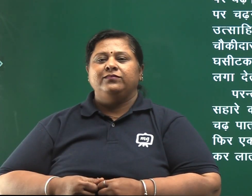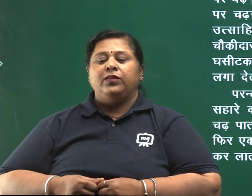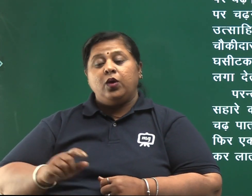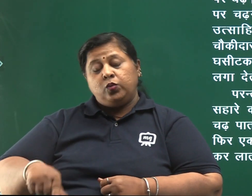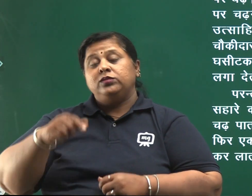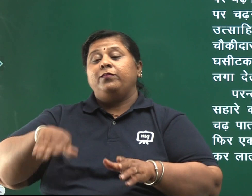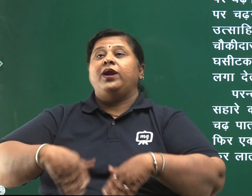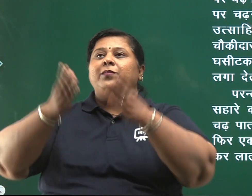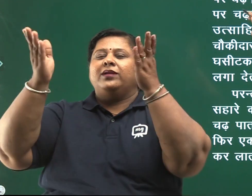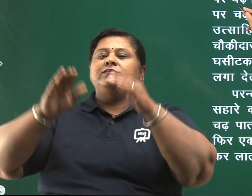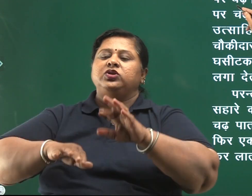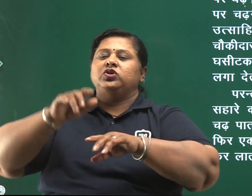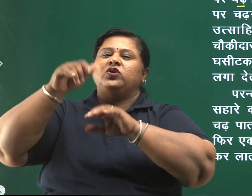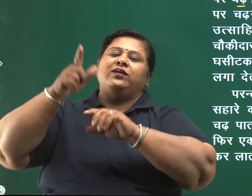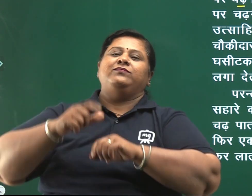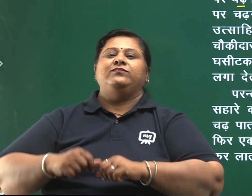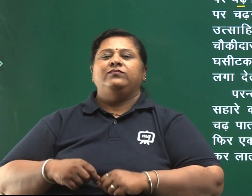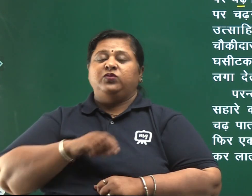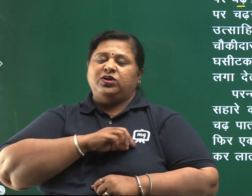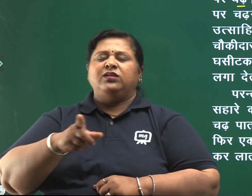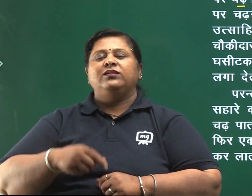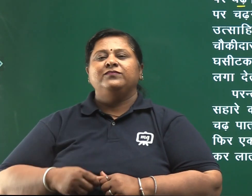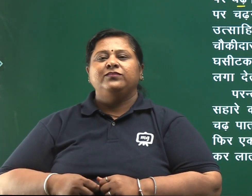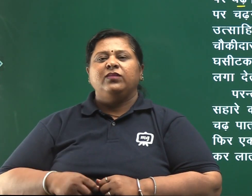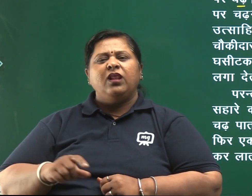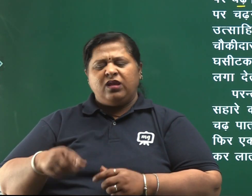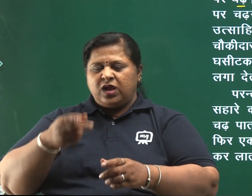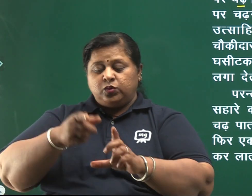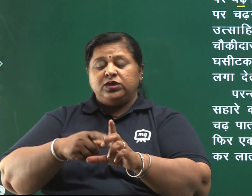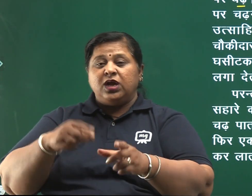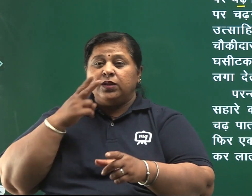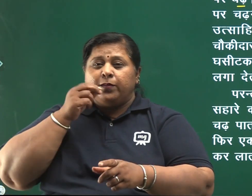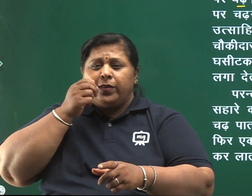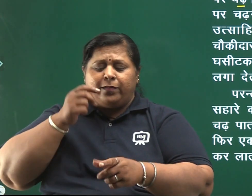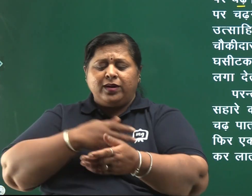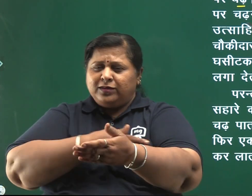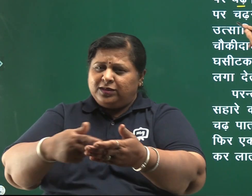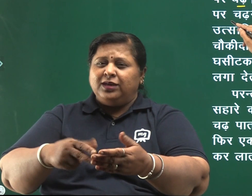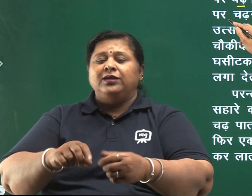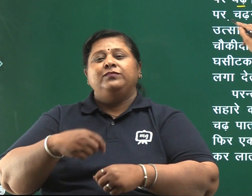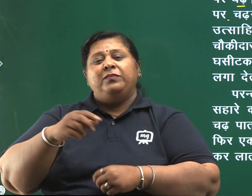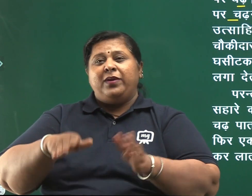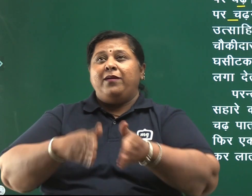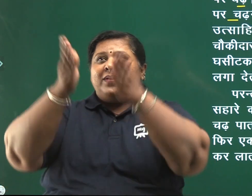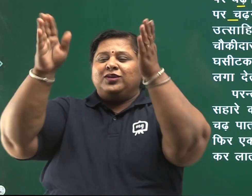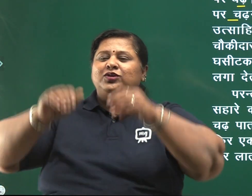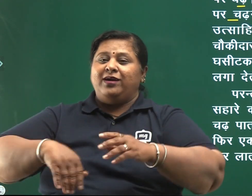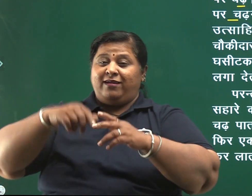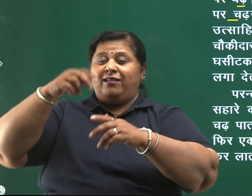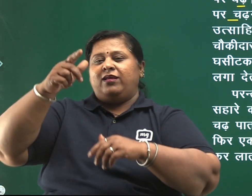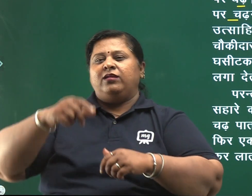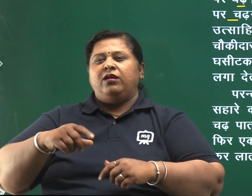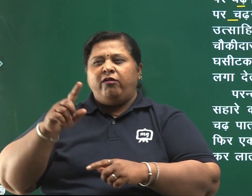उस पेड़ पर चढ़े। यासुकी-चान भी पेड़ पर चढ़ने के